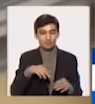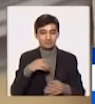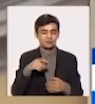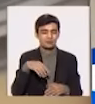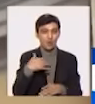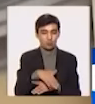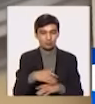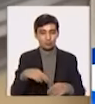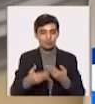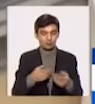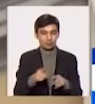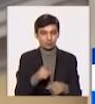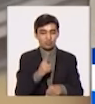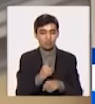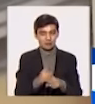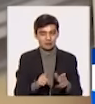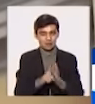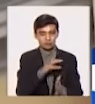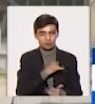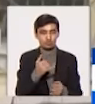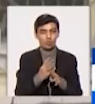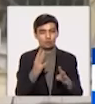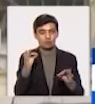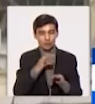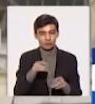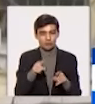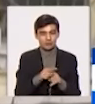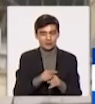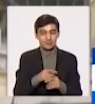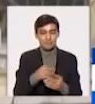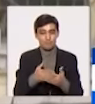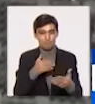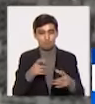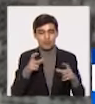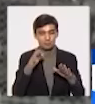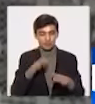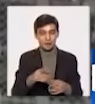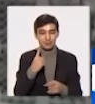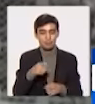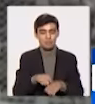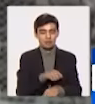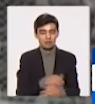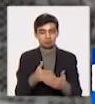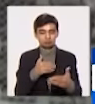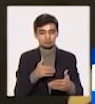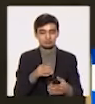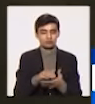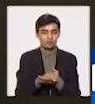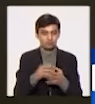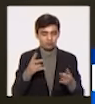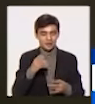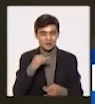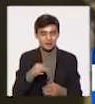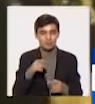да қатаң шектеу қойды. Дүкенде кезекте тұрғандар бір-бірімен 1 метр алыс тұрып амандасуы тиіс. Италияның вируспен